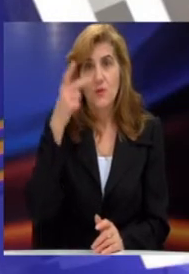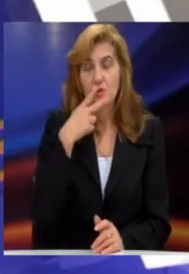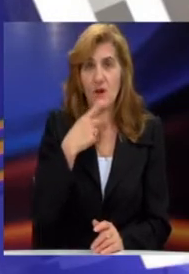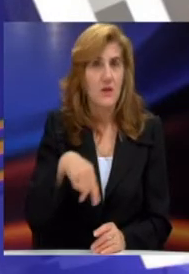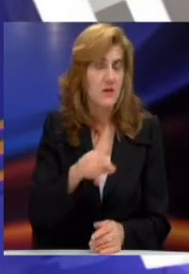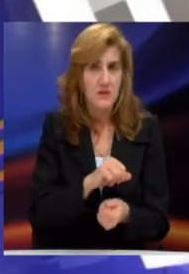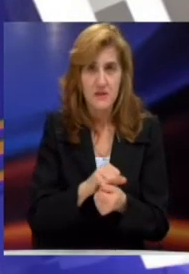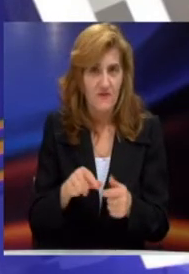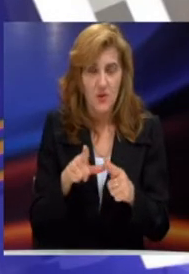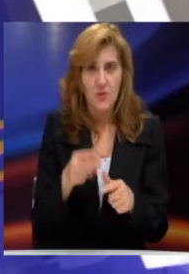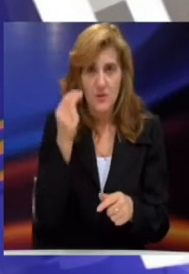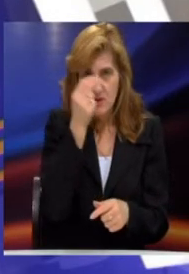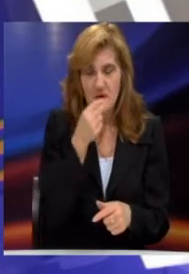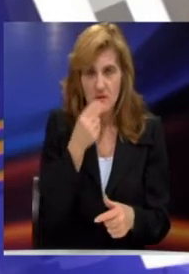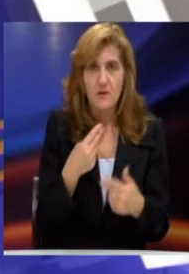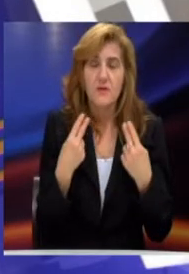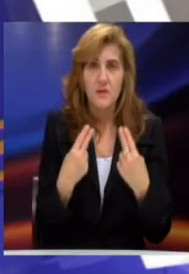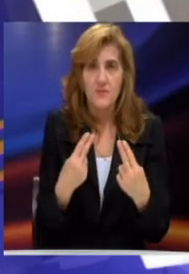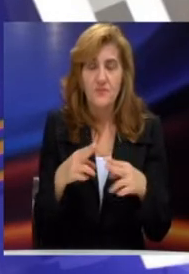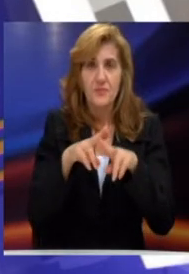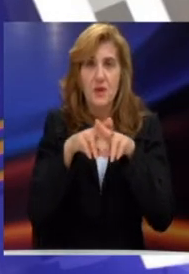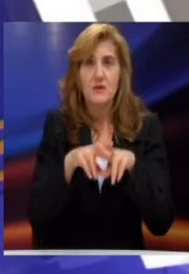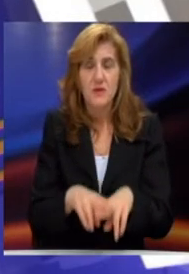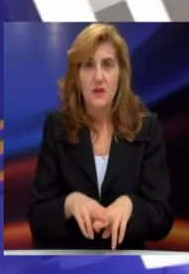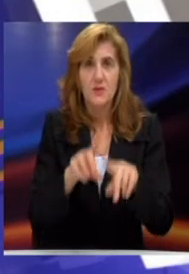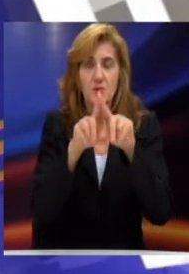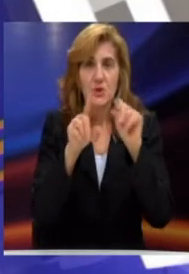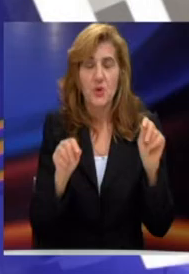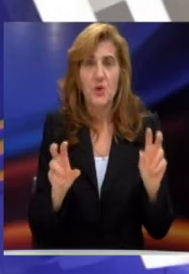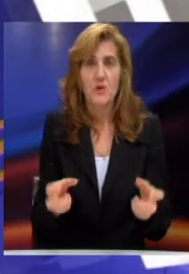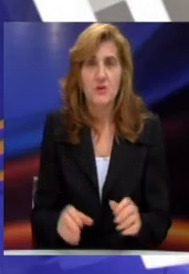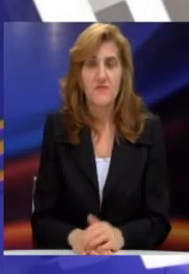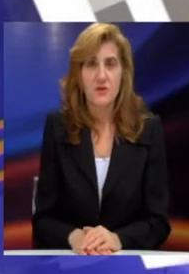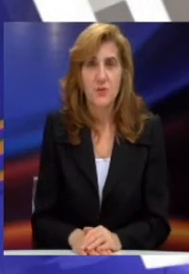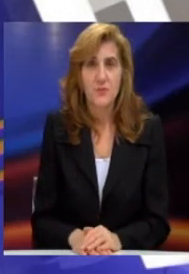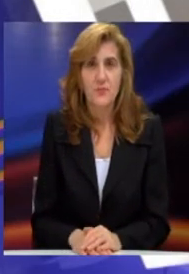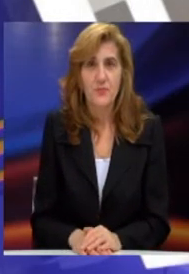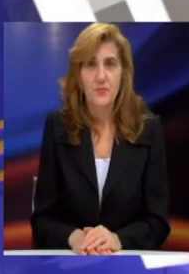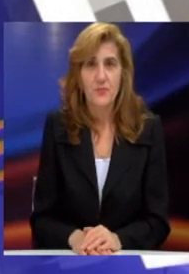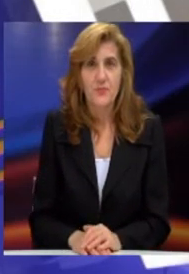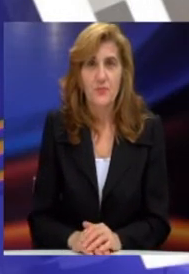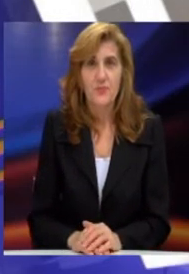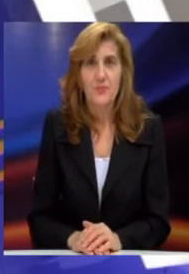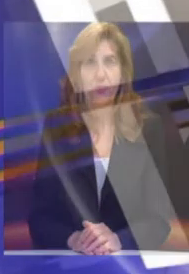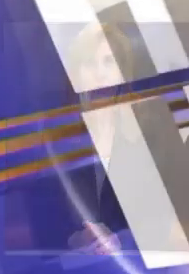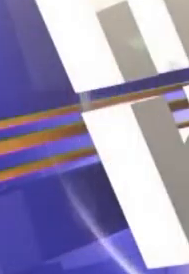Poštovani gledalci, bilo je to sve u ovom nedeljnom pregledu najznačajnijih dešavanja. Ostanite i dalje uz Jueko televiziju.